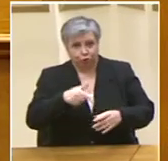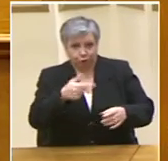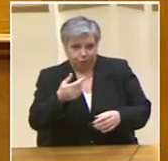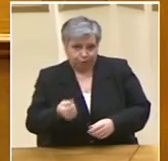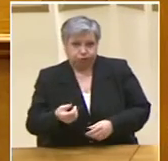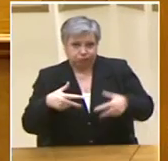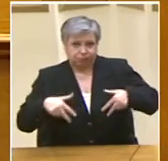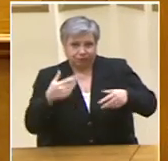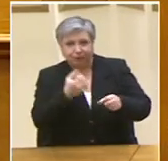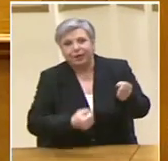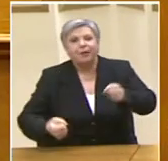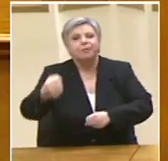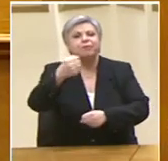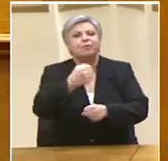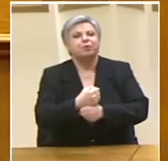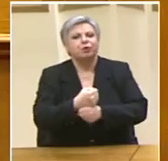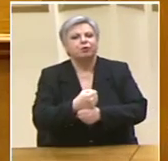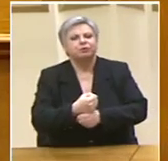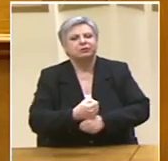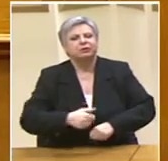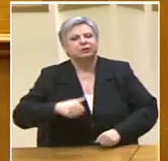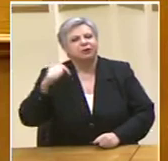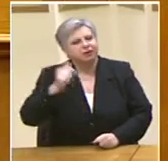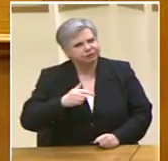Υπότιτλοι AUTHORWAVE